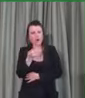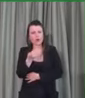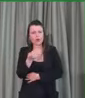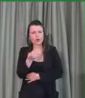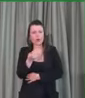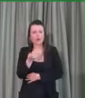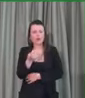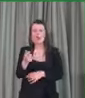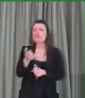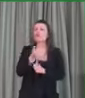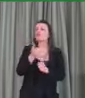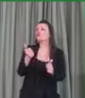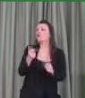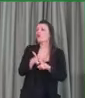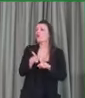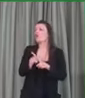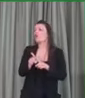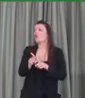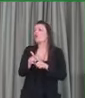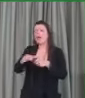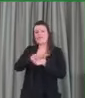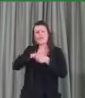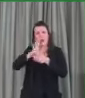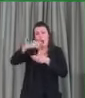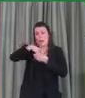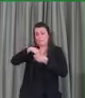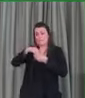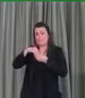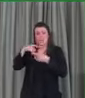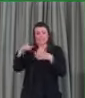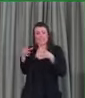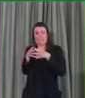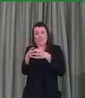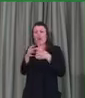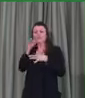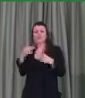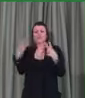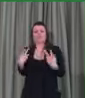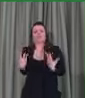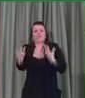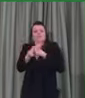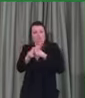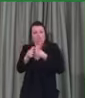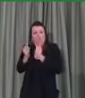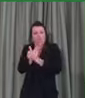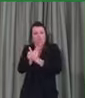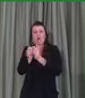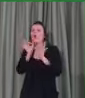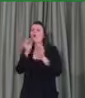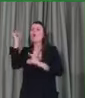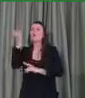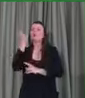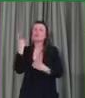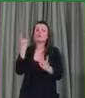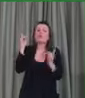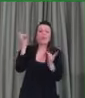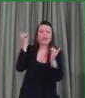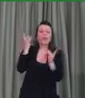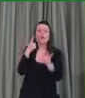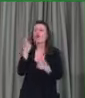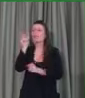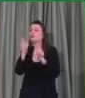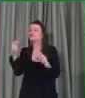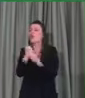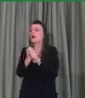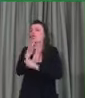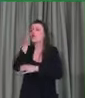voglio dire familiare stretta cioè dei conviventi oppure a volte chi va a lavorare perché non sempre si riescono a mantenere